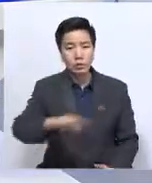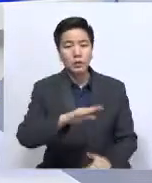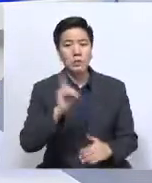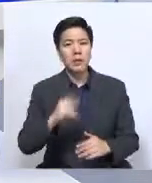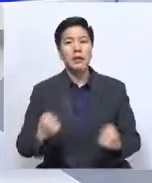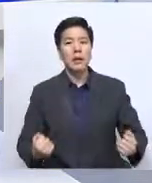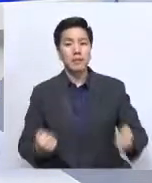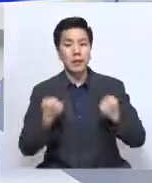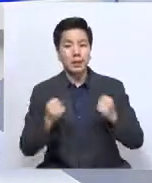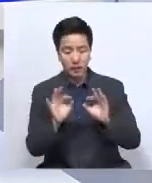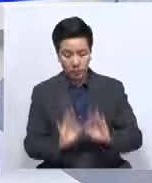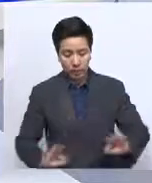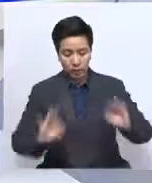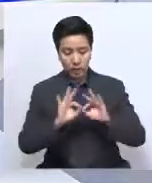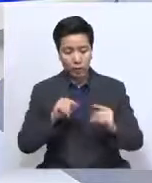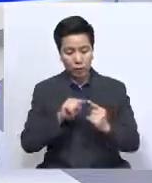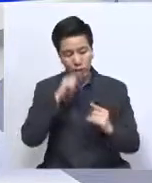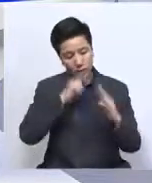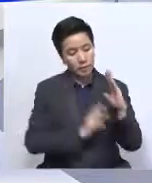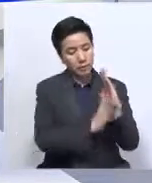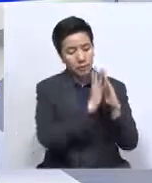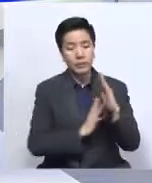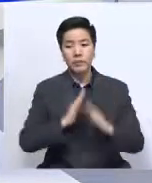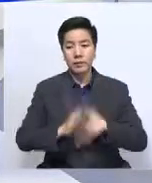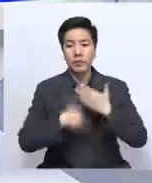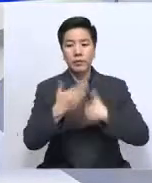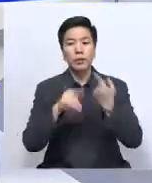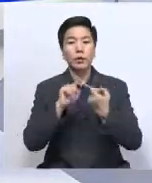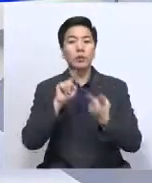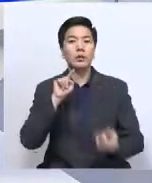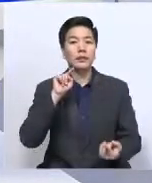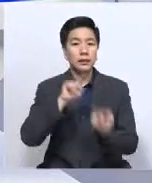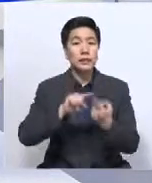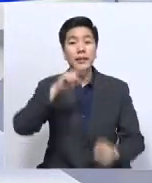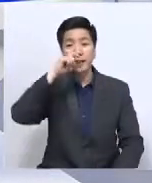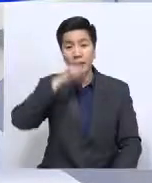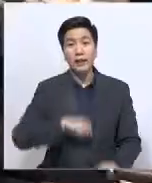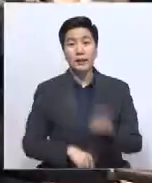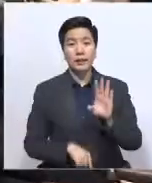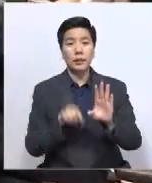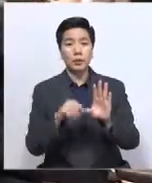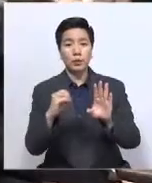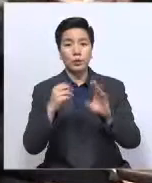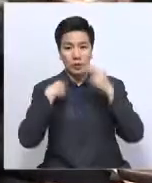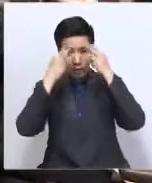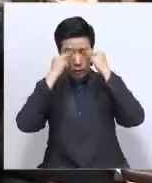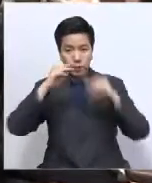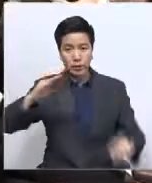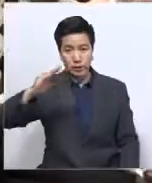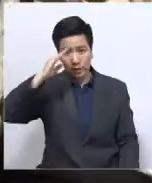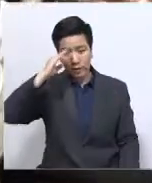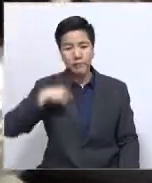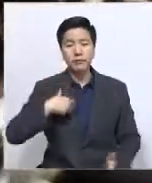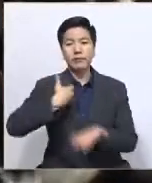ำลังสำคัญค่ะในการพัฒนาประเทศช่วยกันขับเคลื่อนประเทศไปสู่ไทยแลนด์ 4.0 ค่ะพลเอกประยุทธ์จันทร์โอชานายกรัฐมน